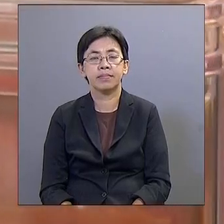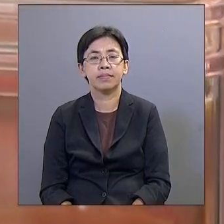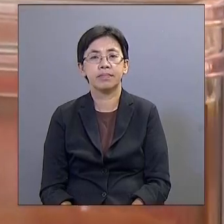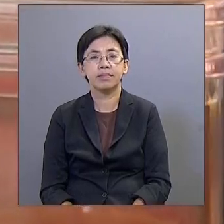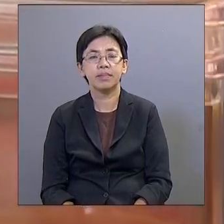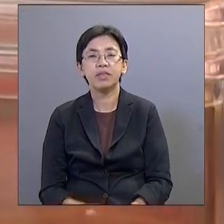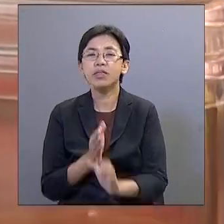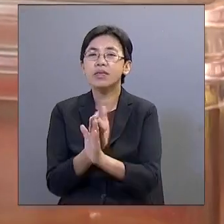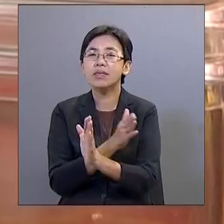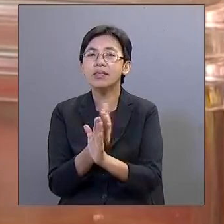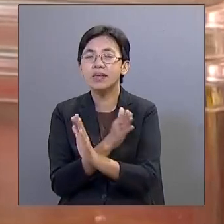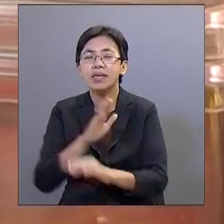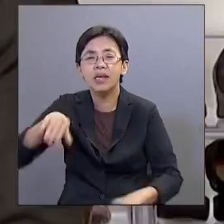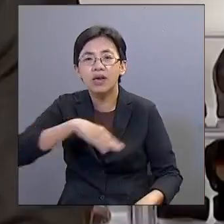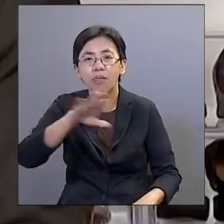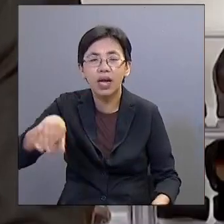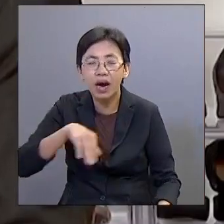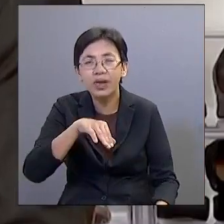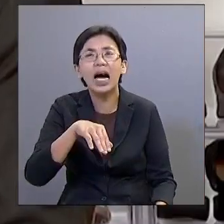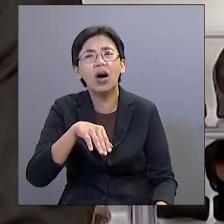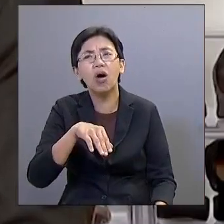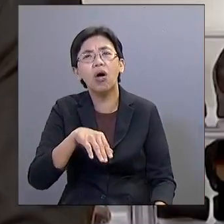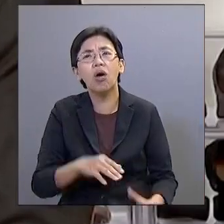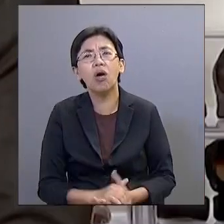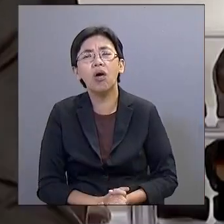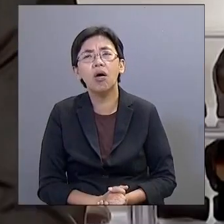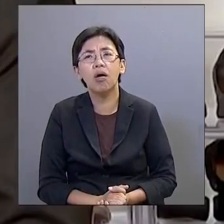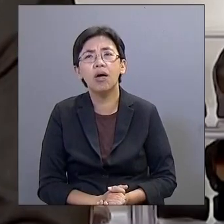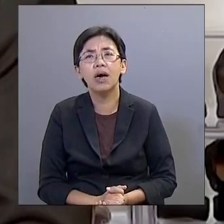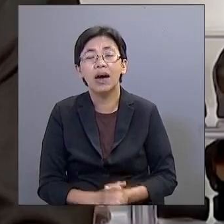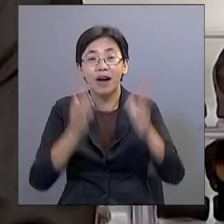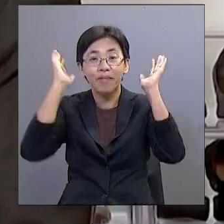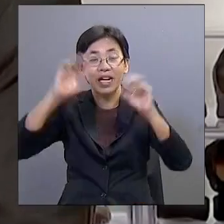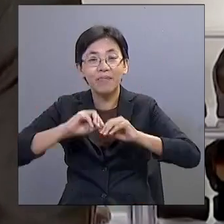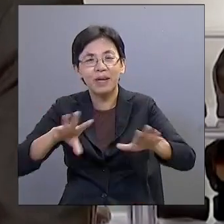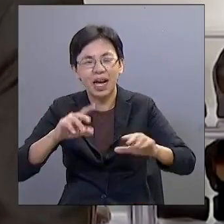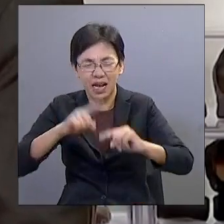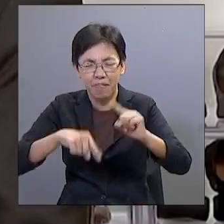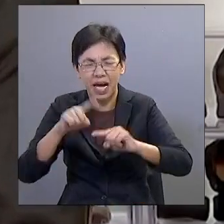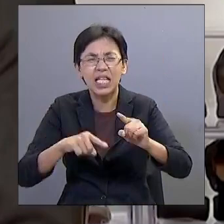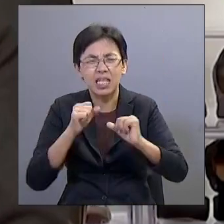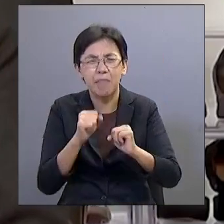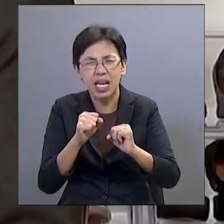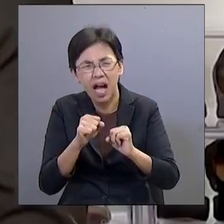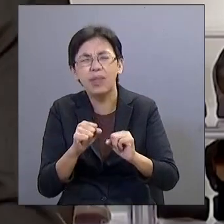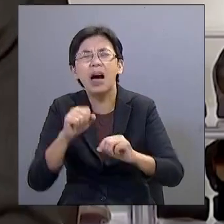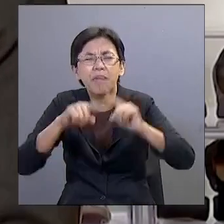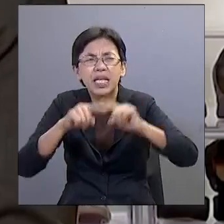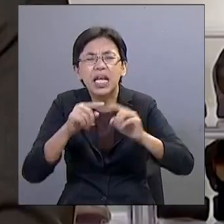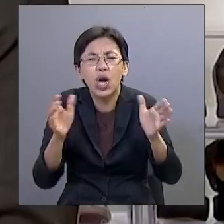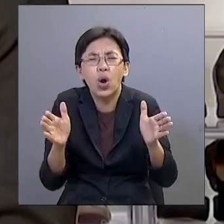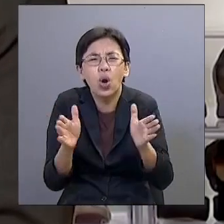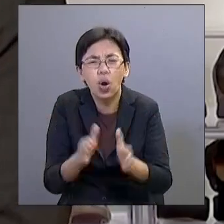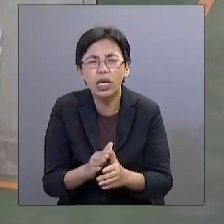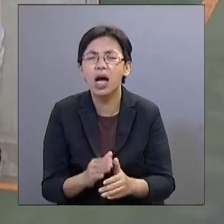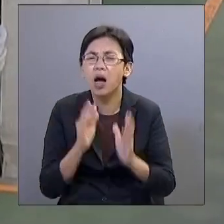เมื่อไม่นานมานี้เนี่ยเราทุกคนก็จะได้ยินว่ามีการรณรงค์ในการลดการใช้พลาสติกนะคะแบบพลาสติกคือผู้ร้าย